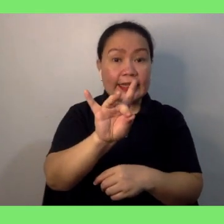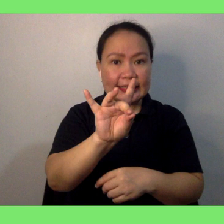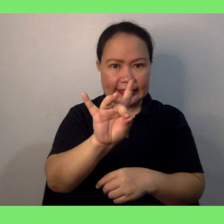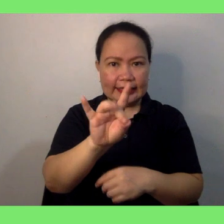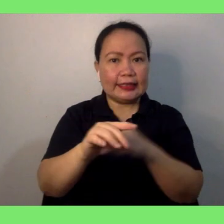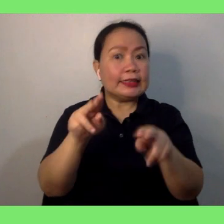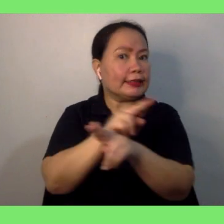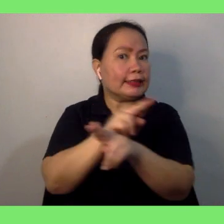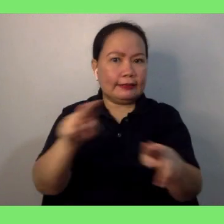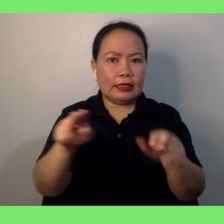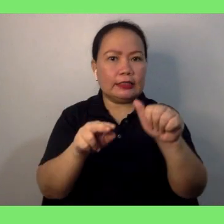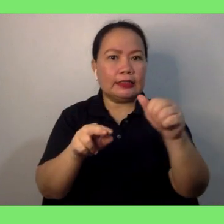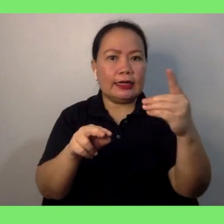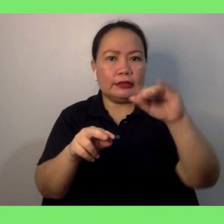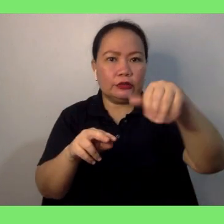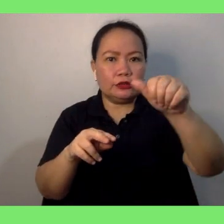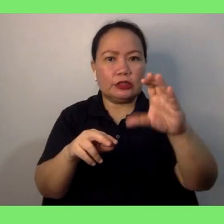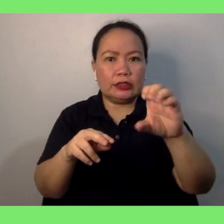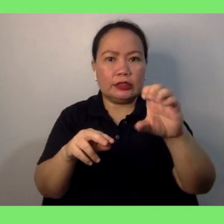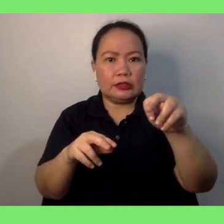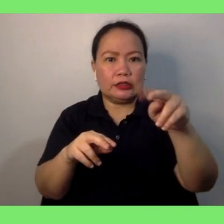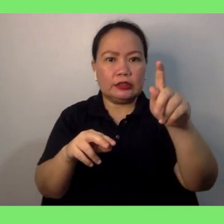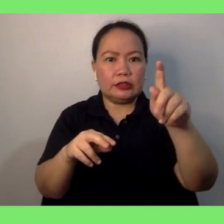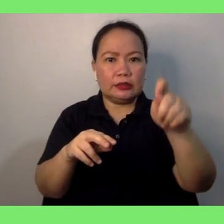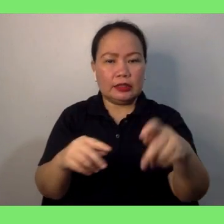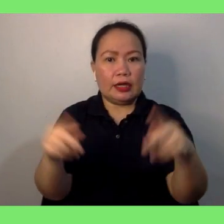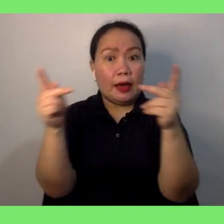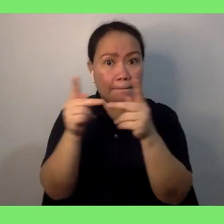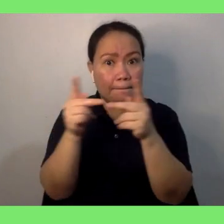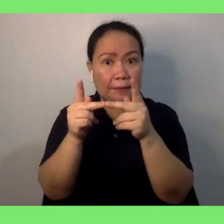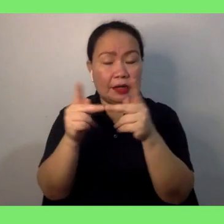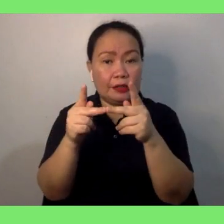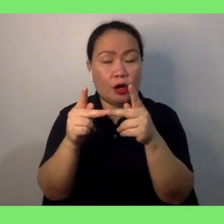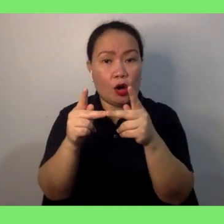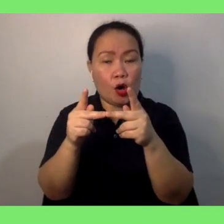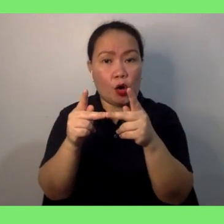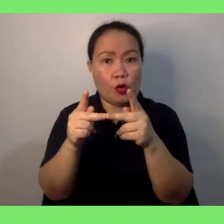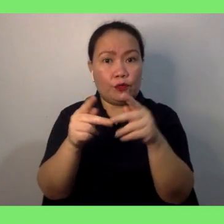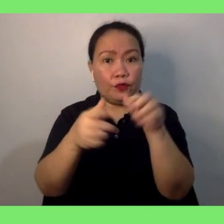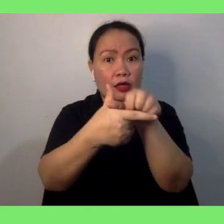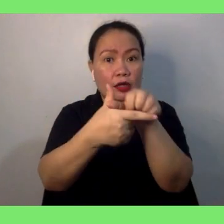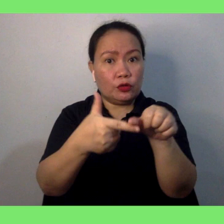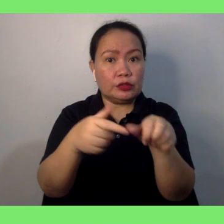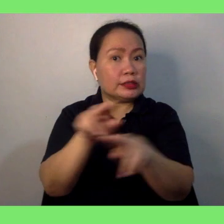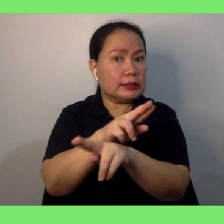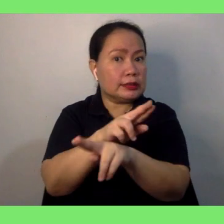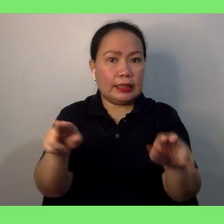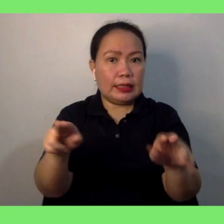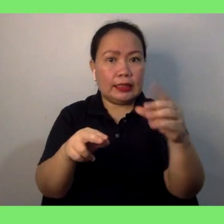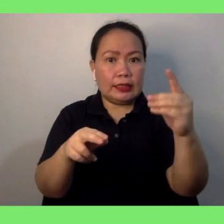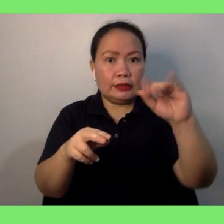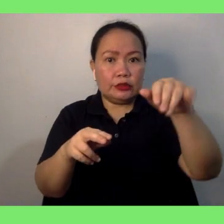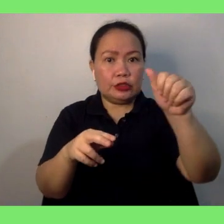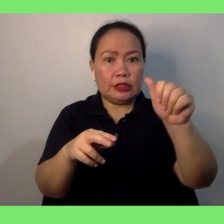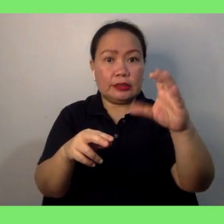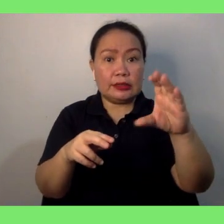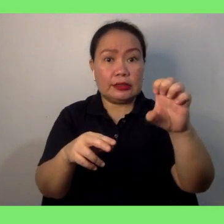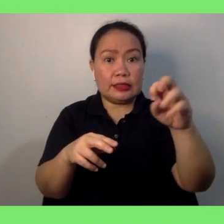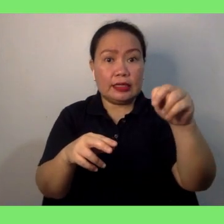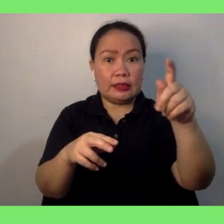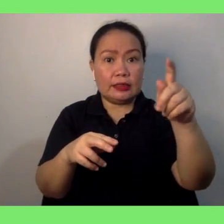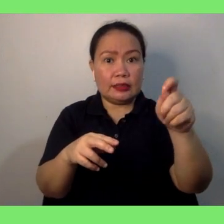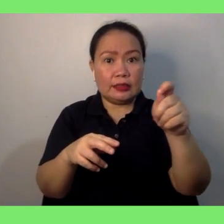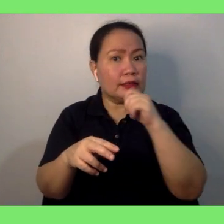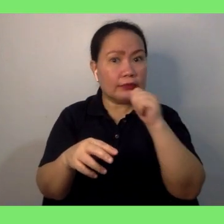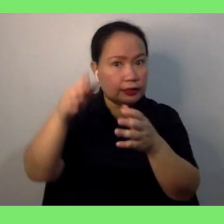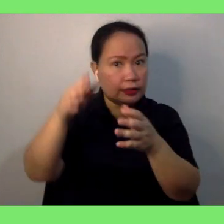corresponding angles, these are pair of angles na kung saan non-adjacent one interior and one exterior. Yung isa